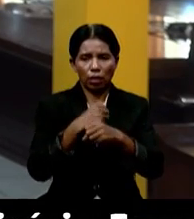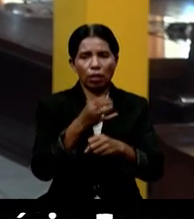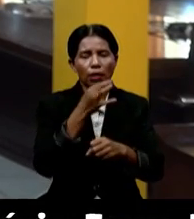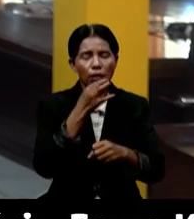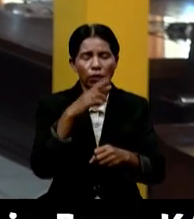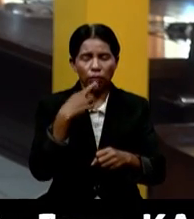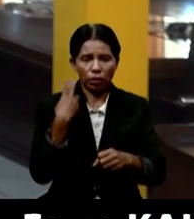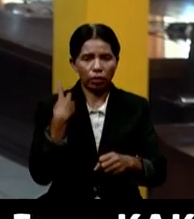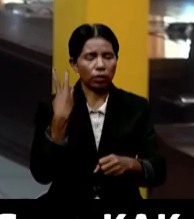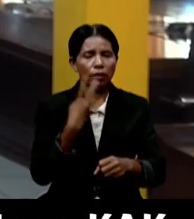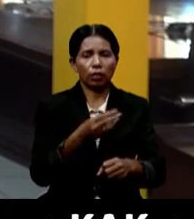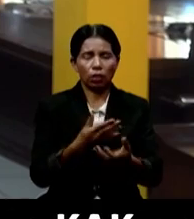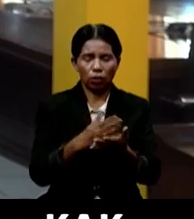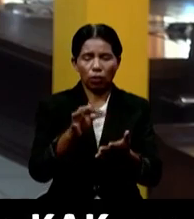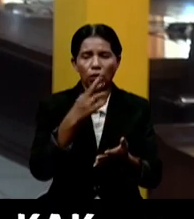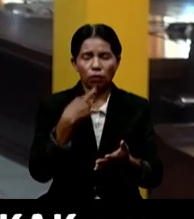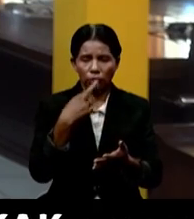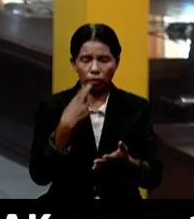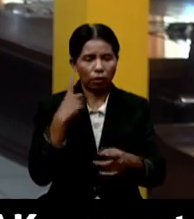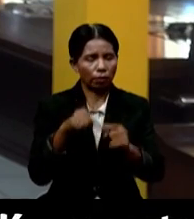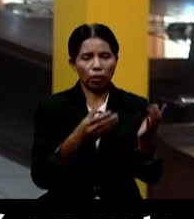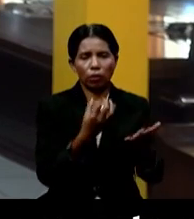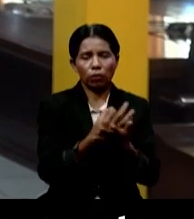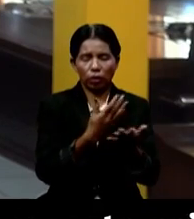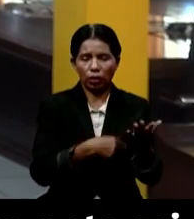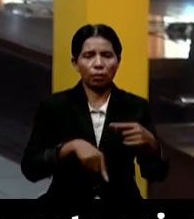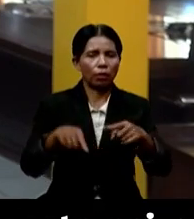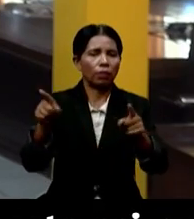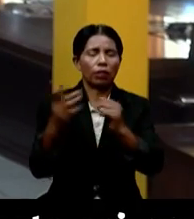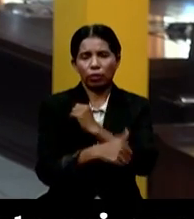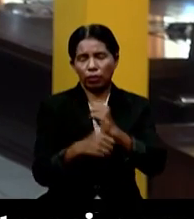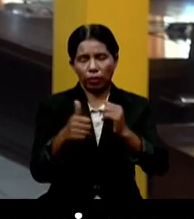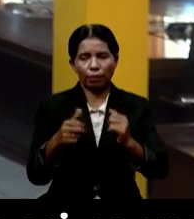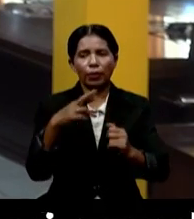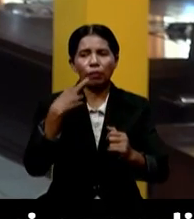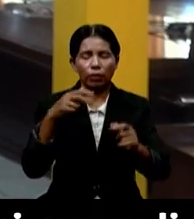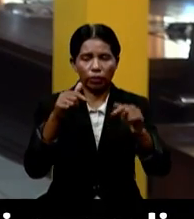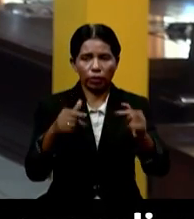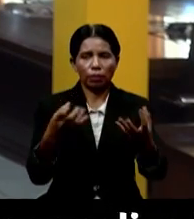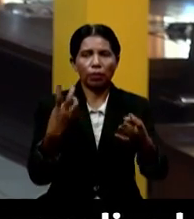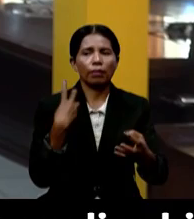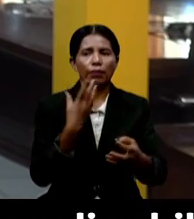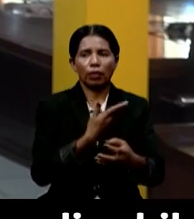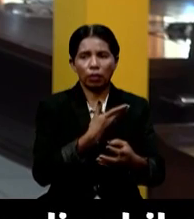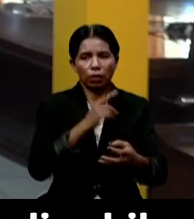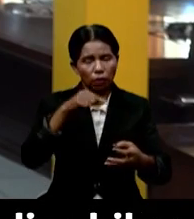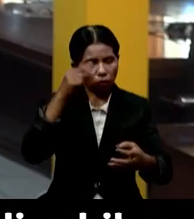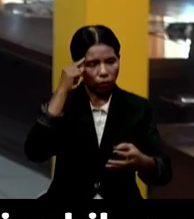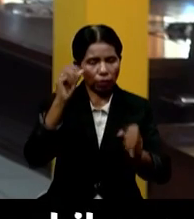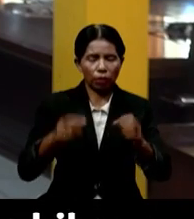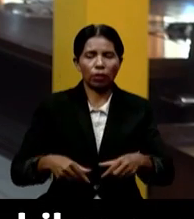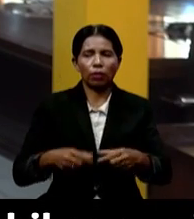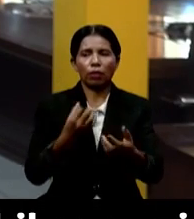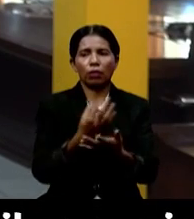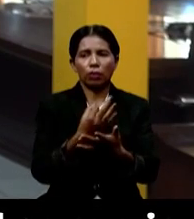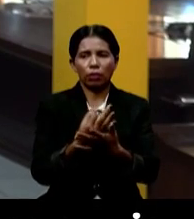kita hola tenaga fos rasik, para osana label circular value, osana circular railara. Fos railara ne, mak karun la problema, bukan beri subsidi ya, mai beri